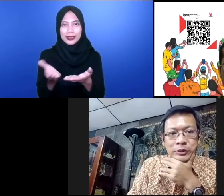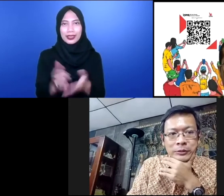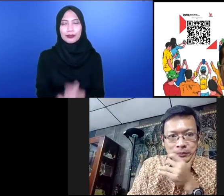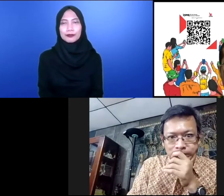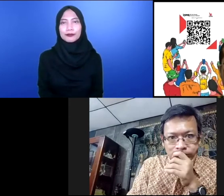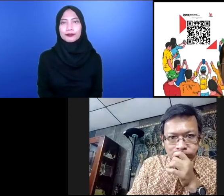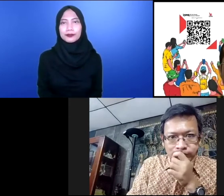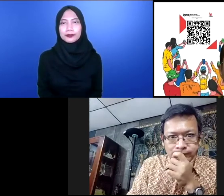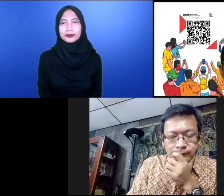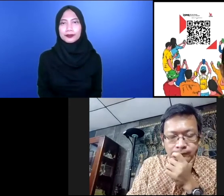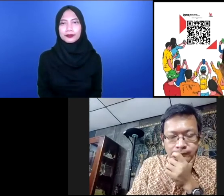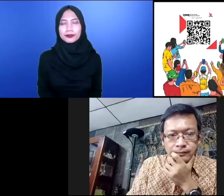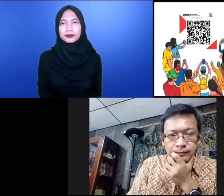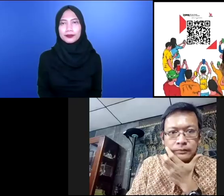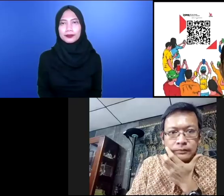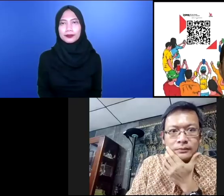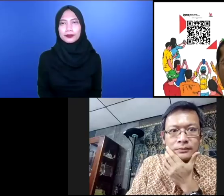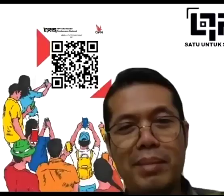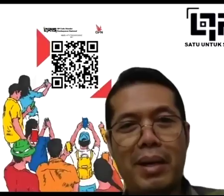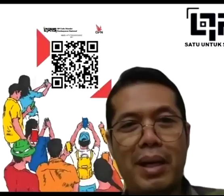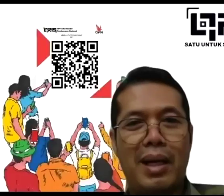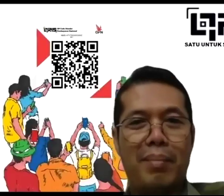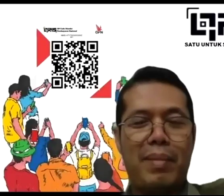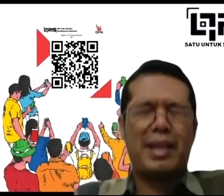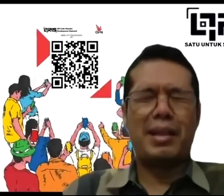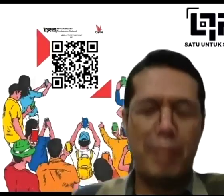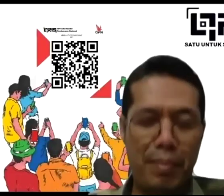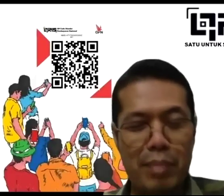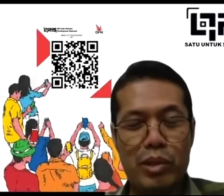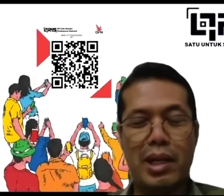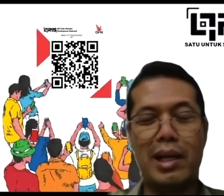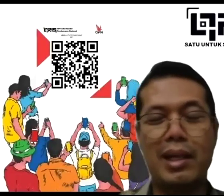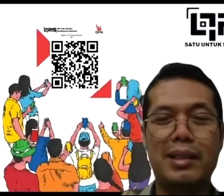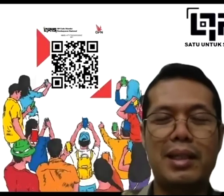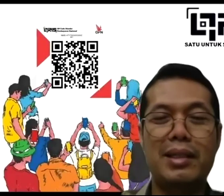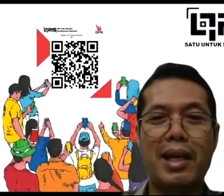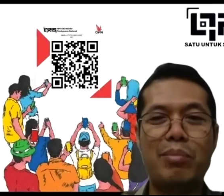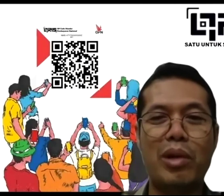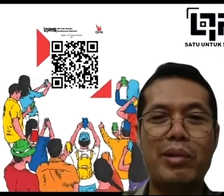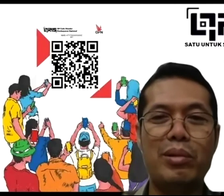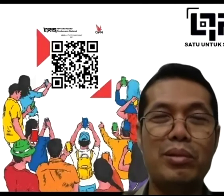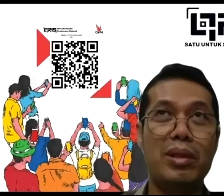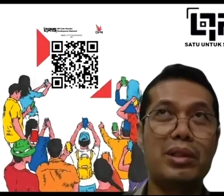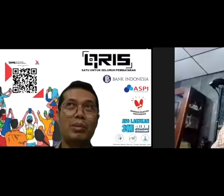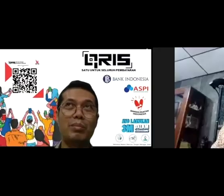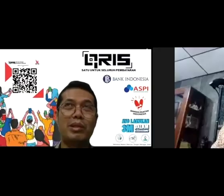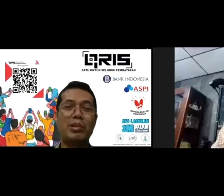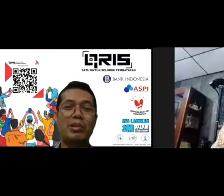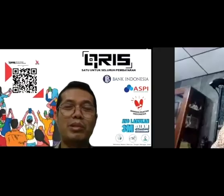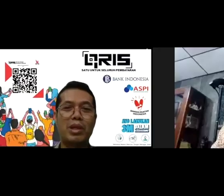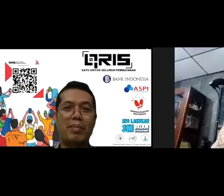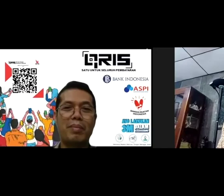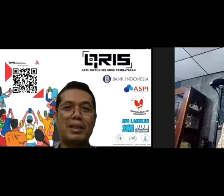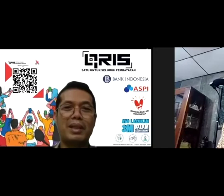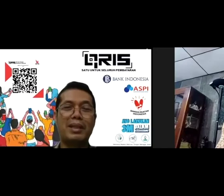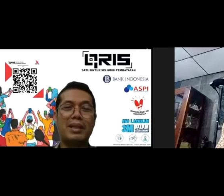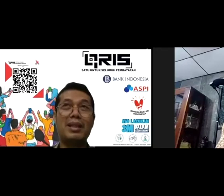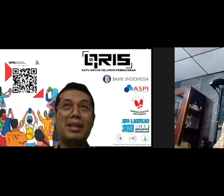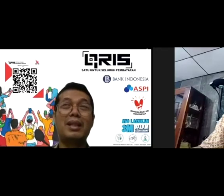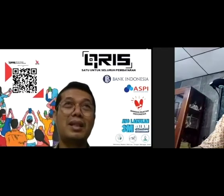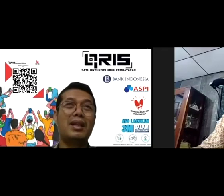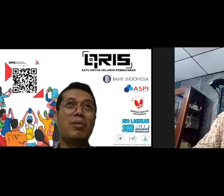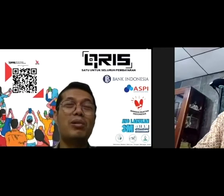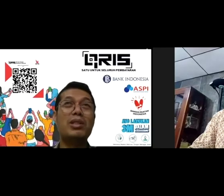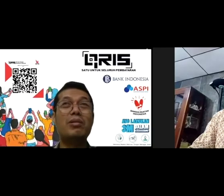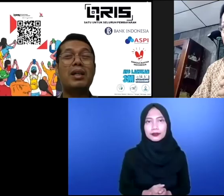merespon. Oke, okay. Mungkin saya mulai. Makasih Pak Arya, Bapak Ibu sekalian. Jadi saya akan mulai dulu sebelum langsung menjawab pertanyaan. Jadi kan